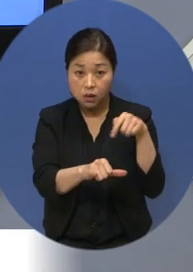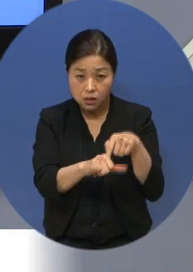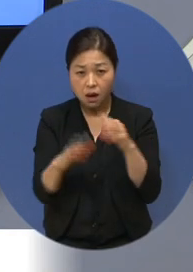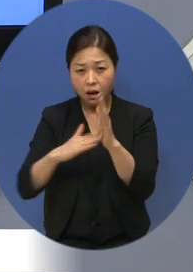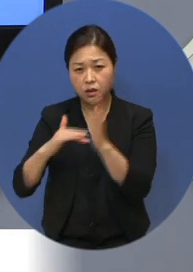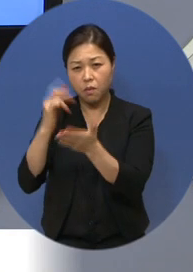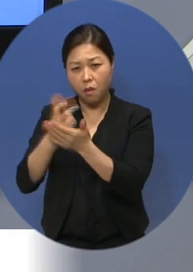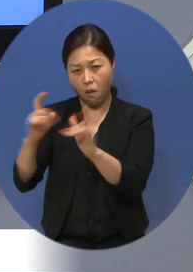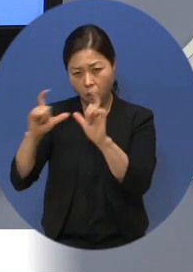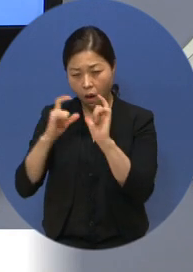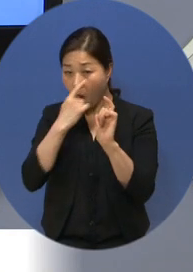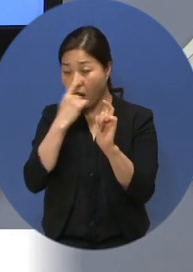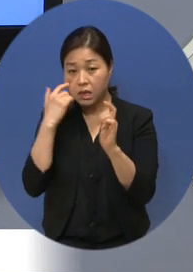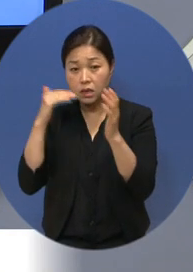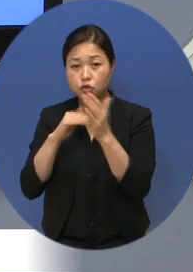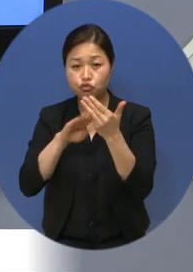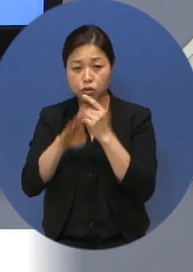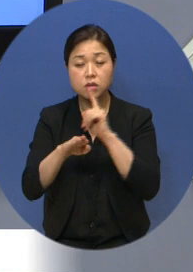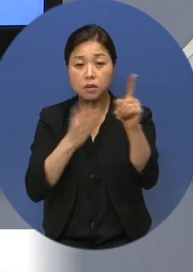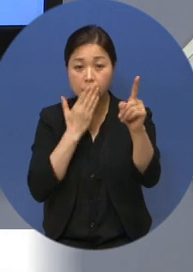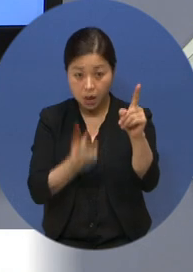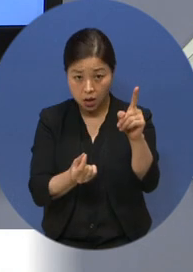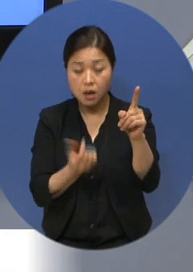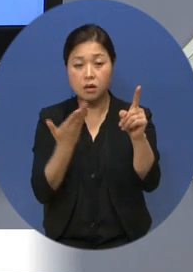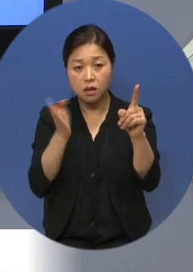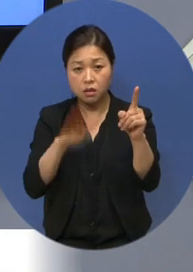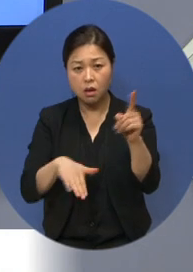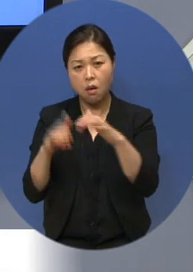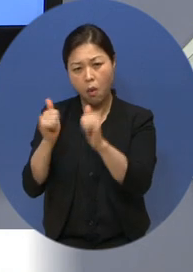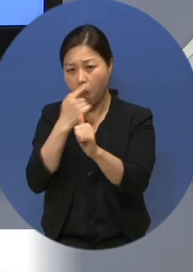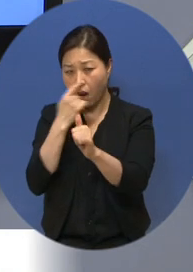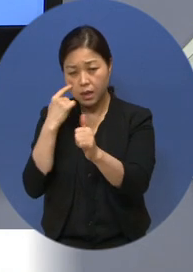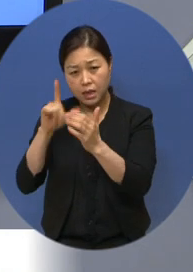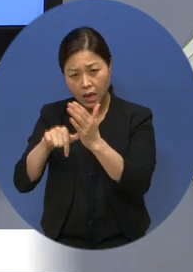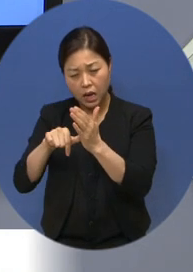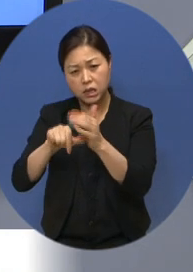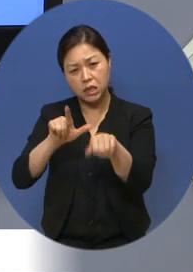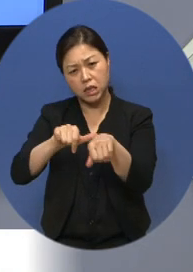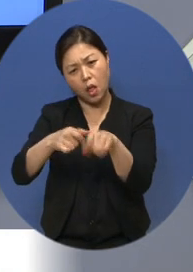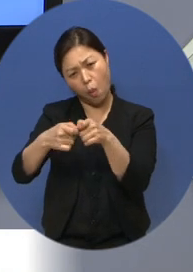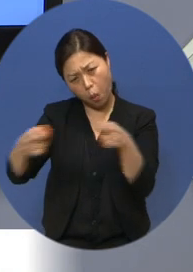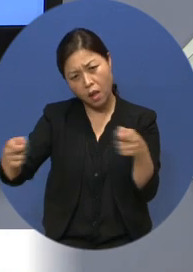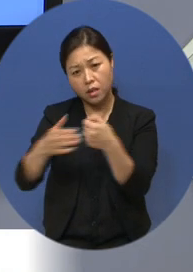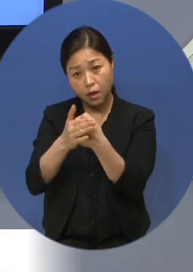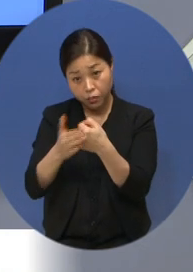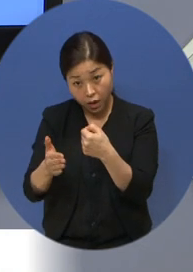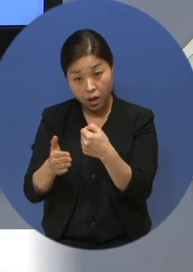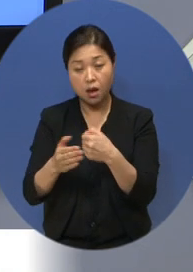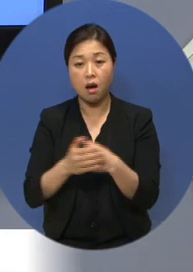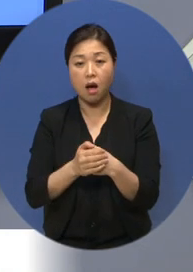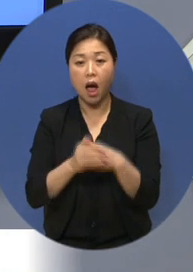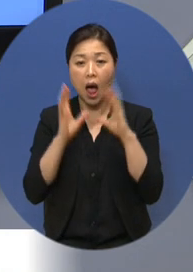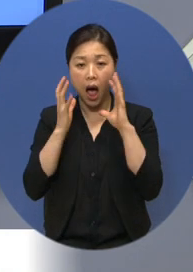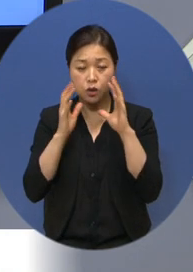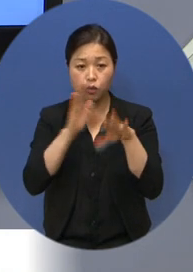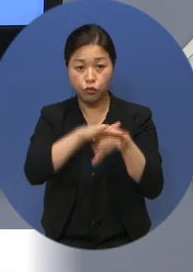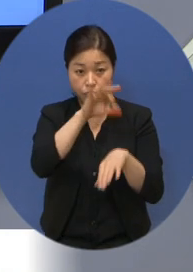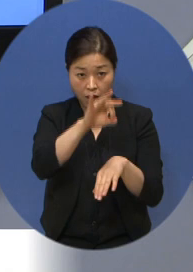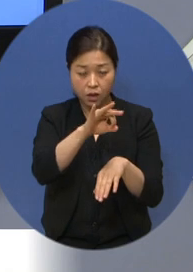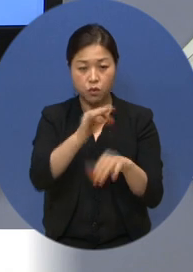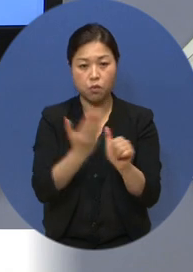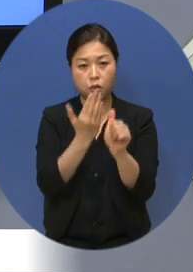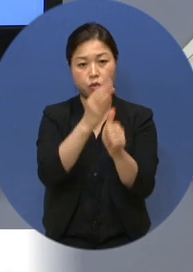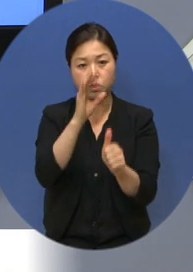수 있는데 실제 법원 확인까지 상당 시간이 소요 되면서 같은 기간에 아동수당 과 보육료